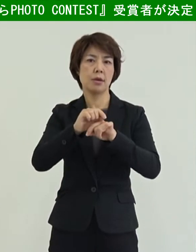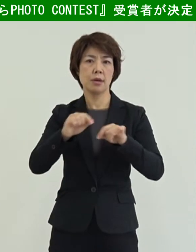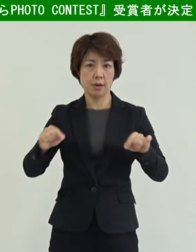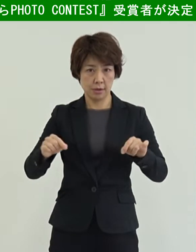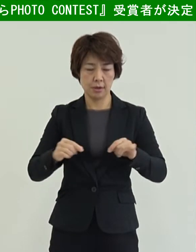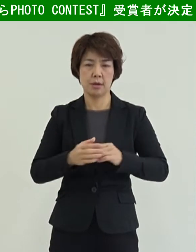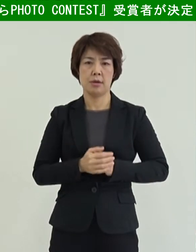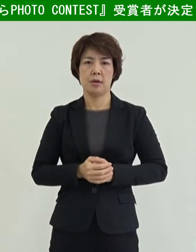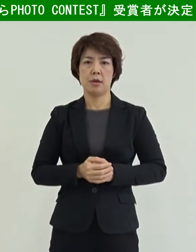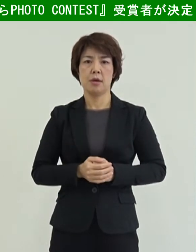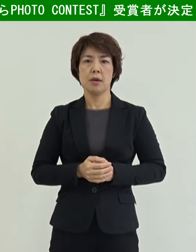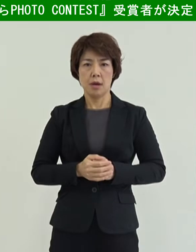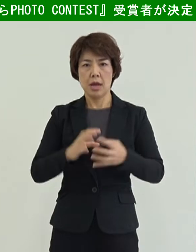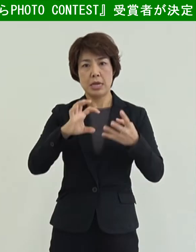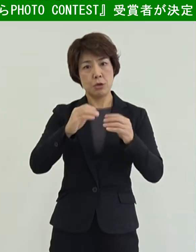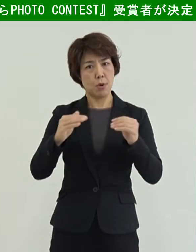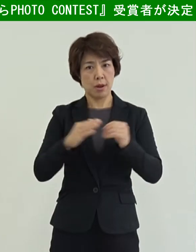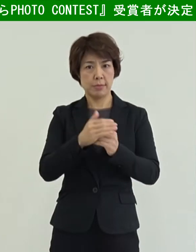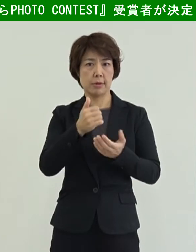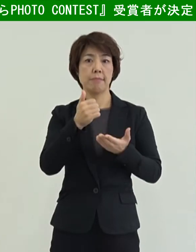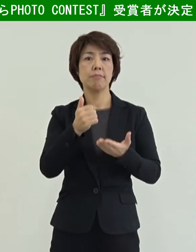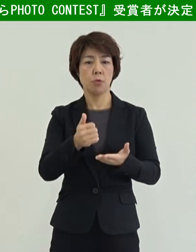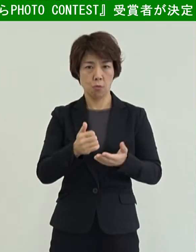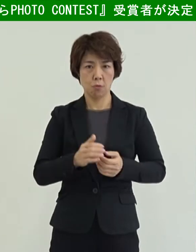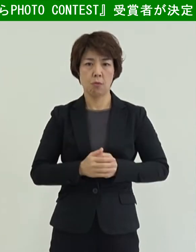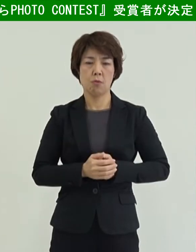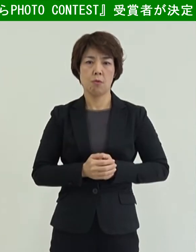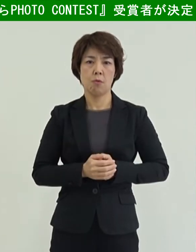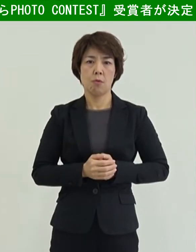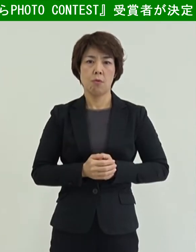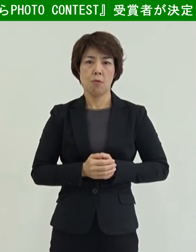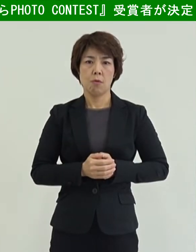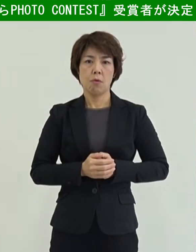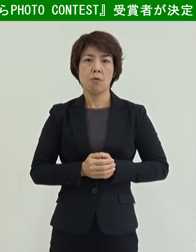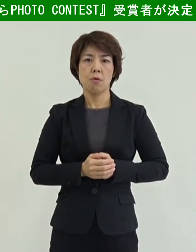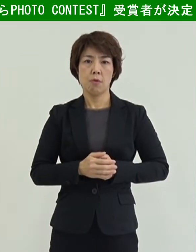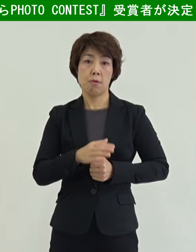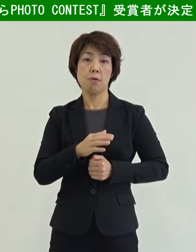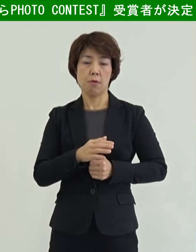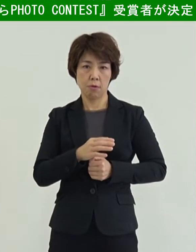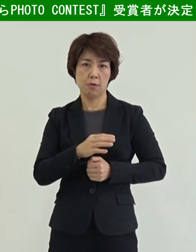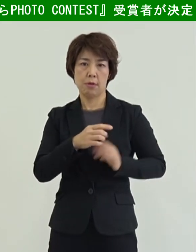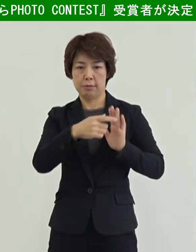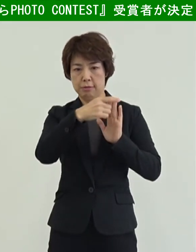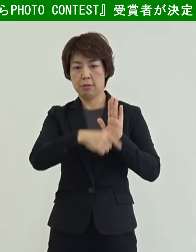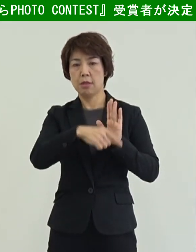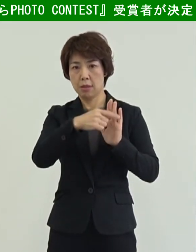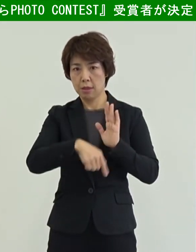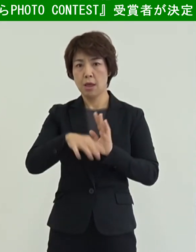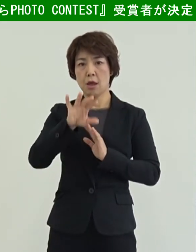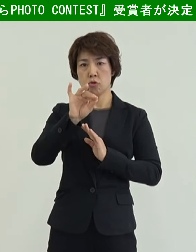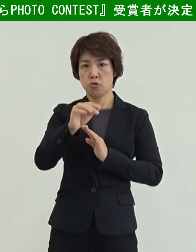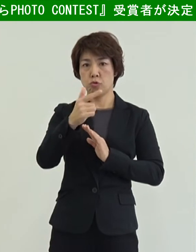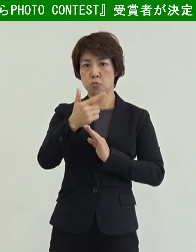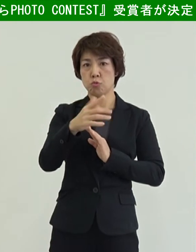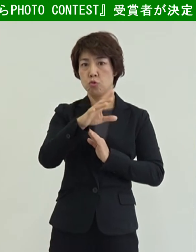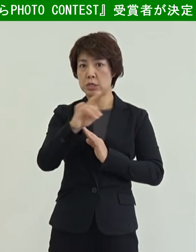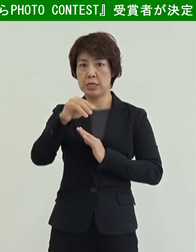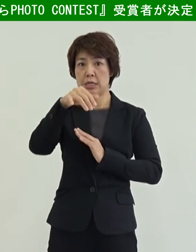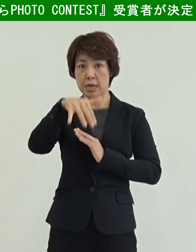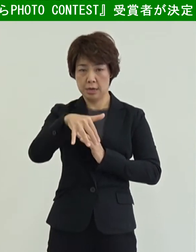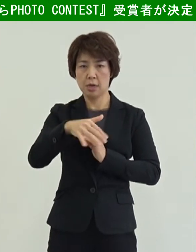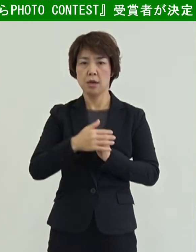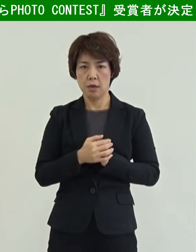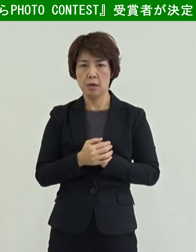ええ岩波さんのを紬ねというタイトルの